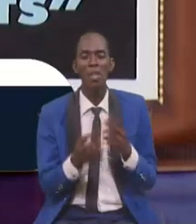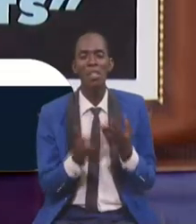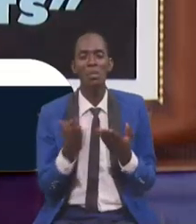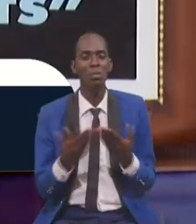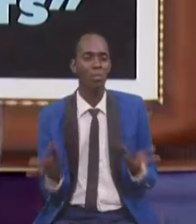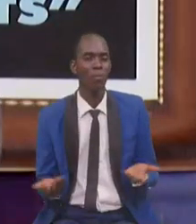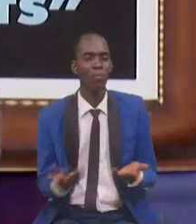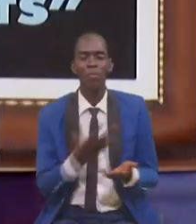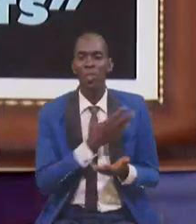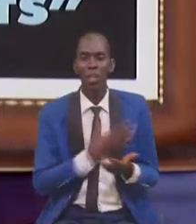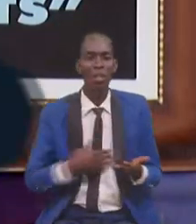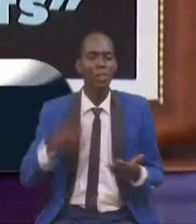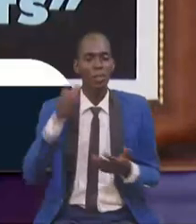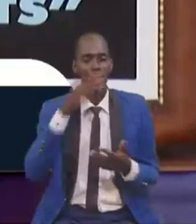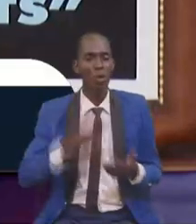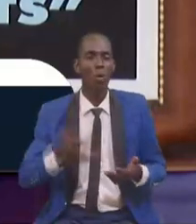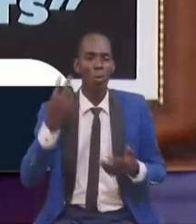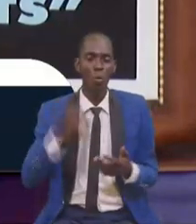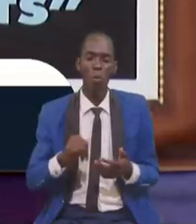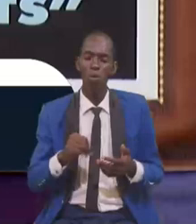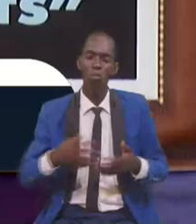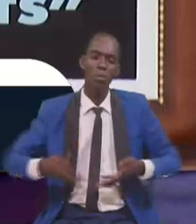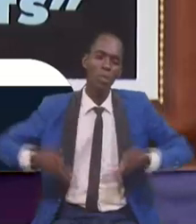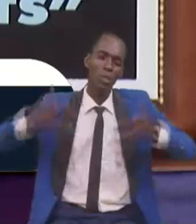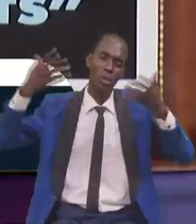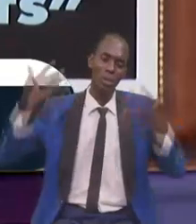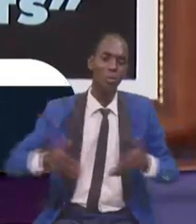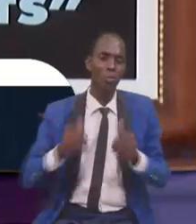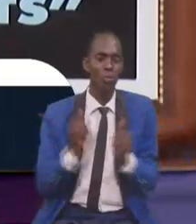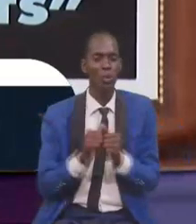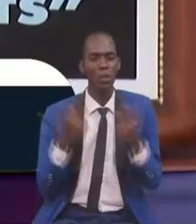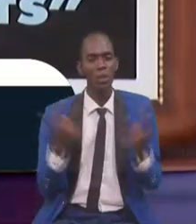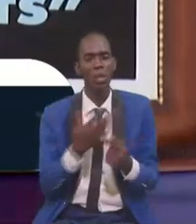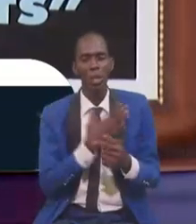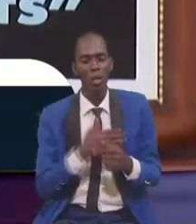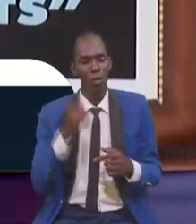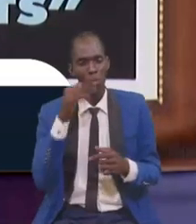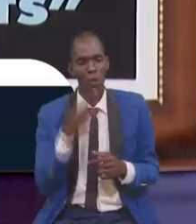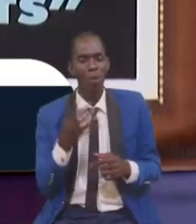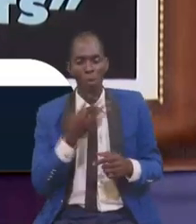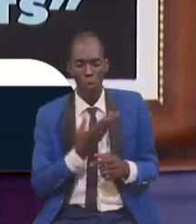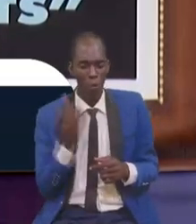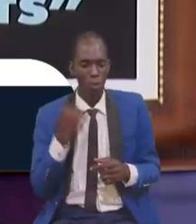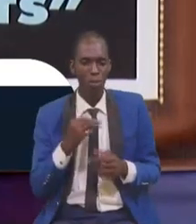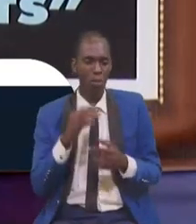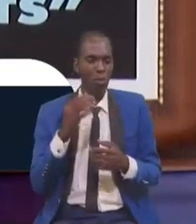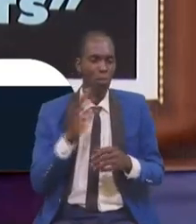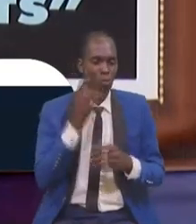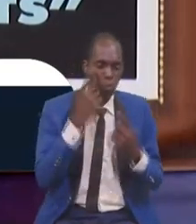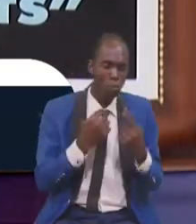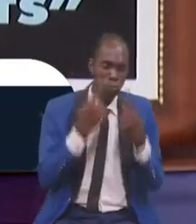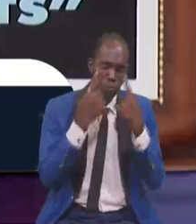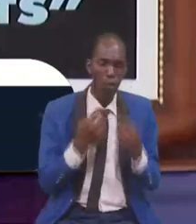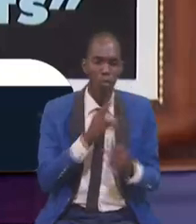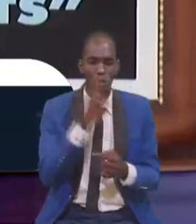est pécheresse, elle était chargée de fardeaux de péché. Alors, elle pleurait